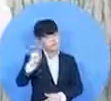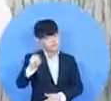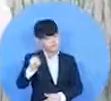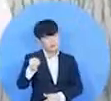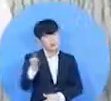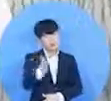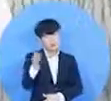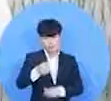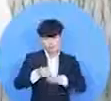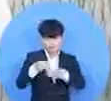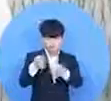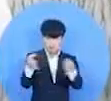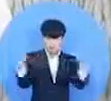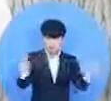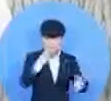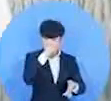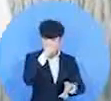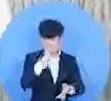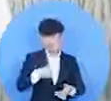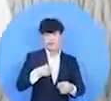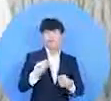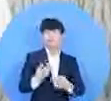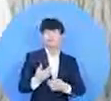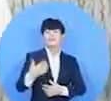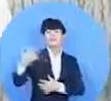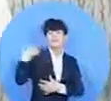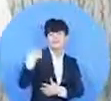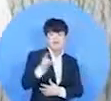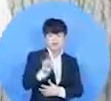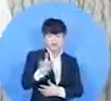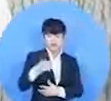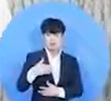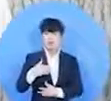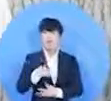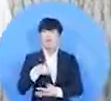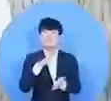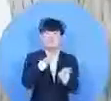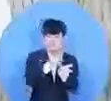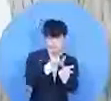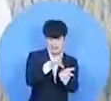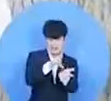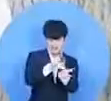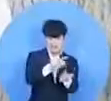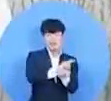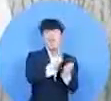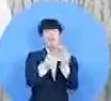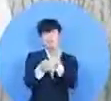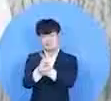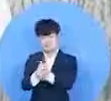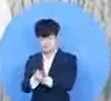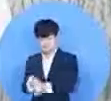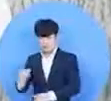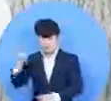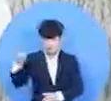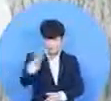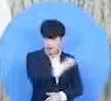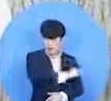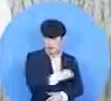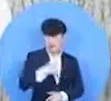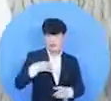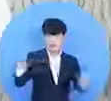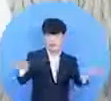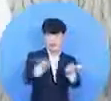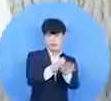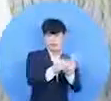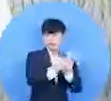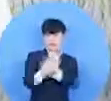논에 나는 잡초를 사람 대신 먹어치움으로 해서 그 제초제, 농약을 쓰지 않고